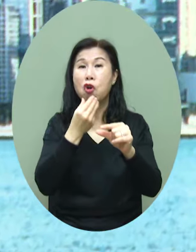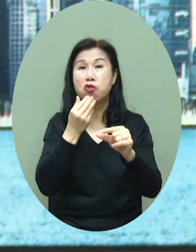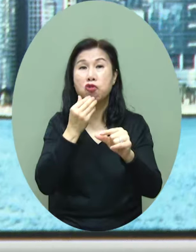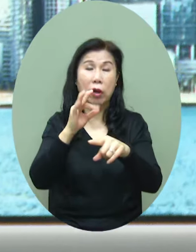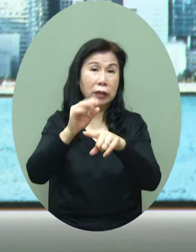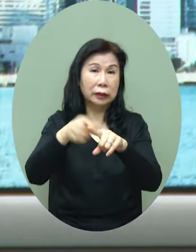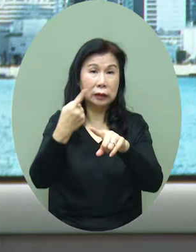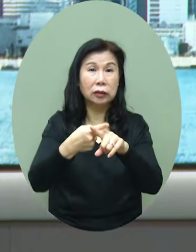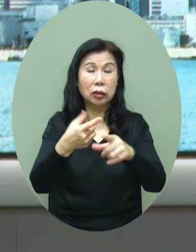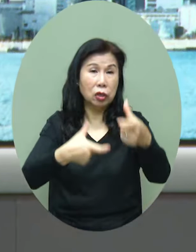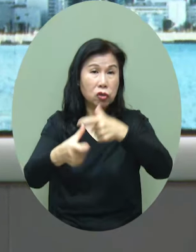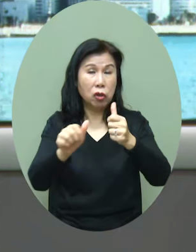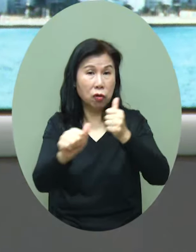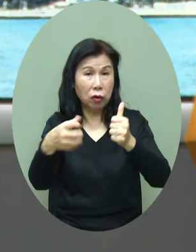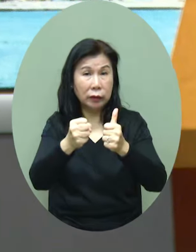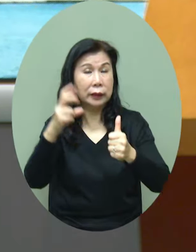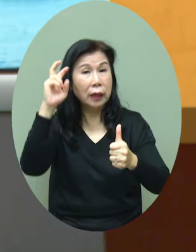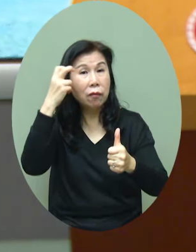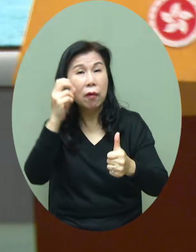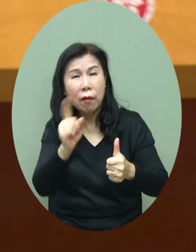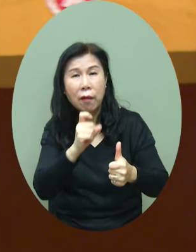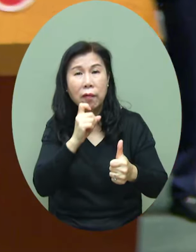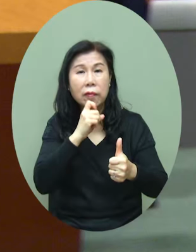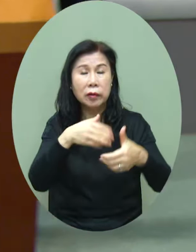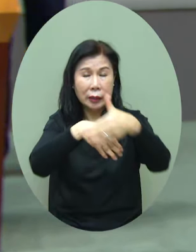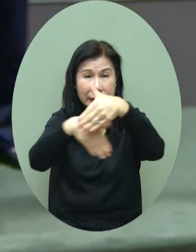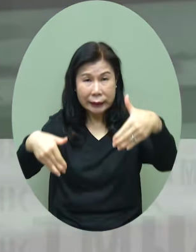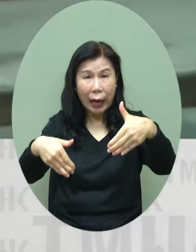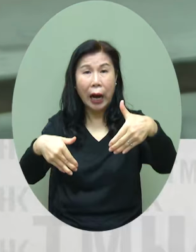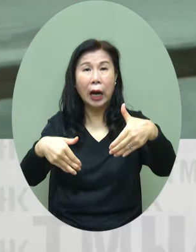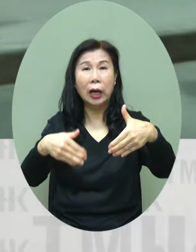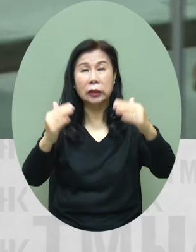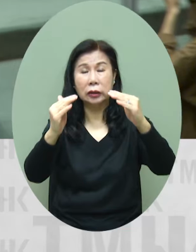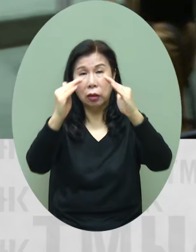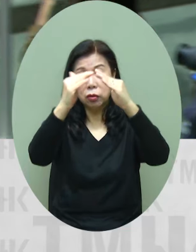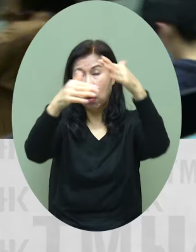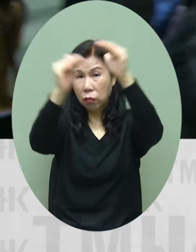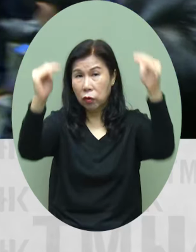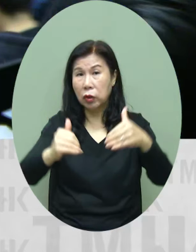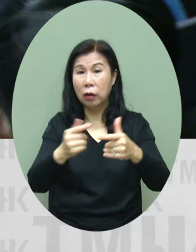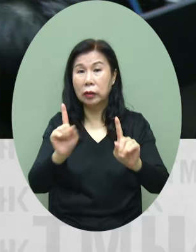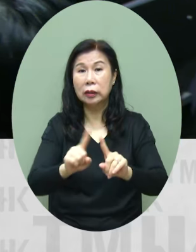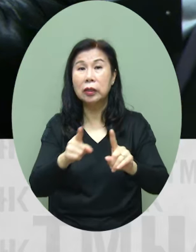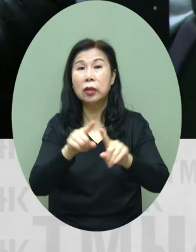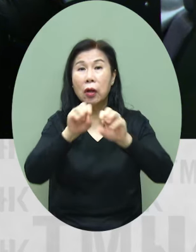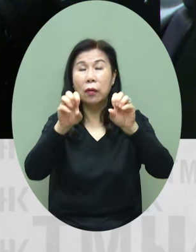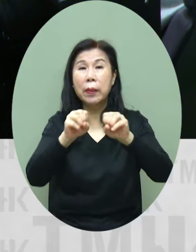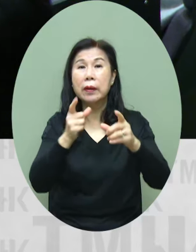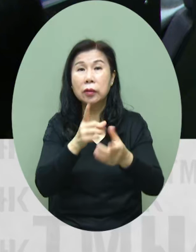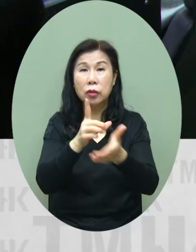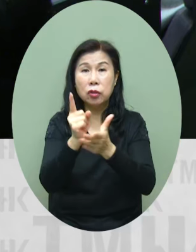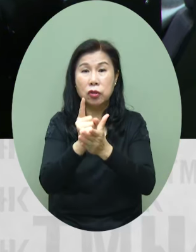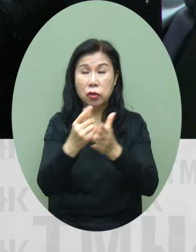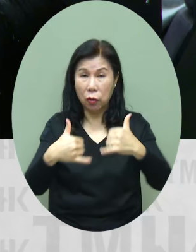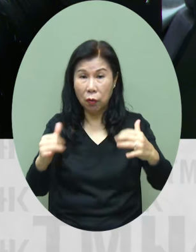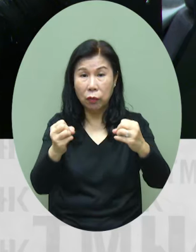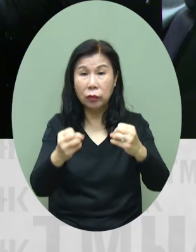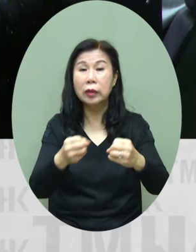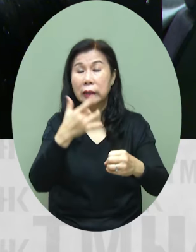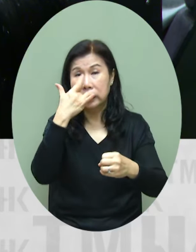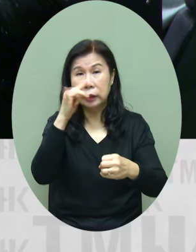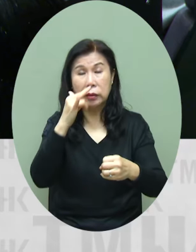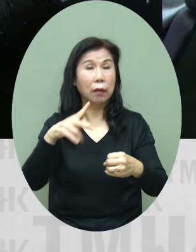咗財政司副司長咧，就去研究下呢啲嘅隔離設施有咩嘢用途啦。咁啊，尋日都開埋北部都會區專班嘅會議啦。有冇一啲